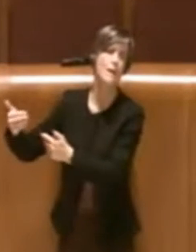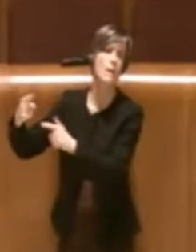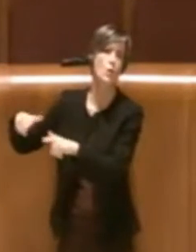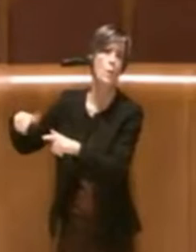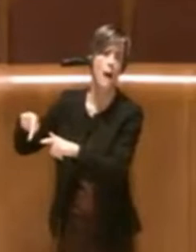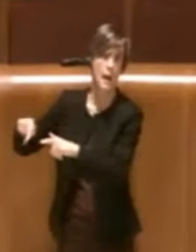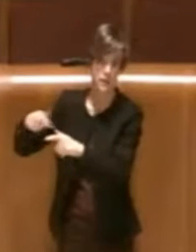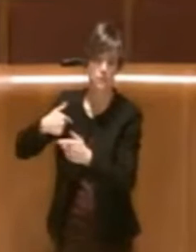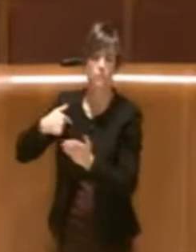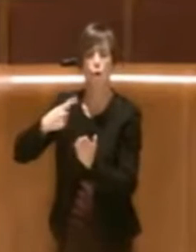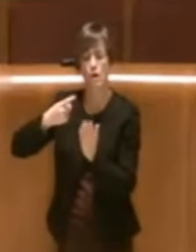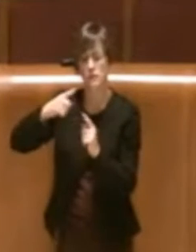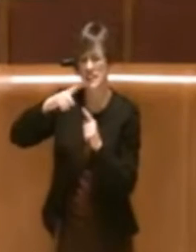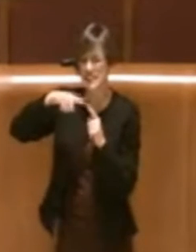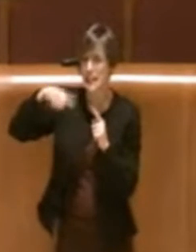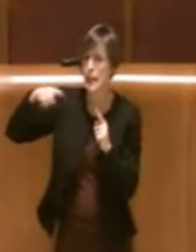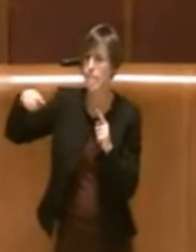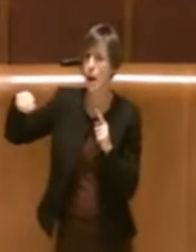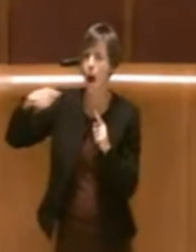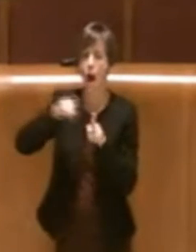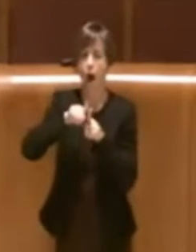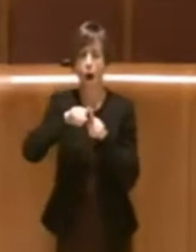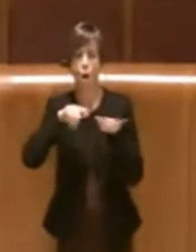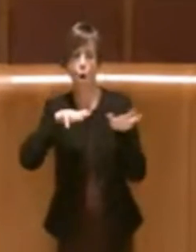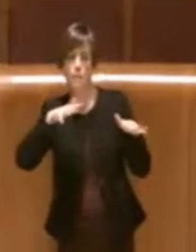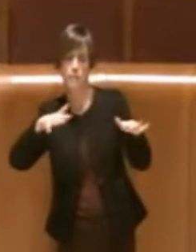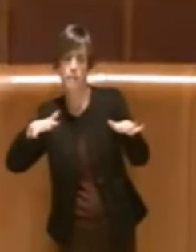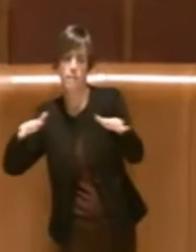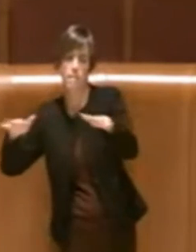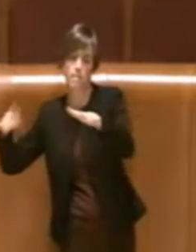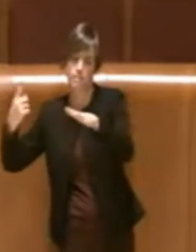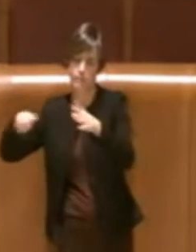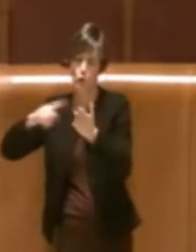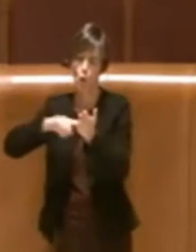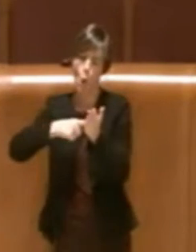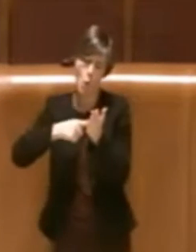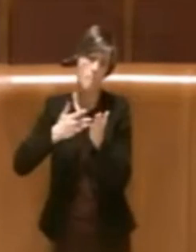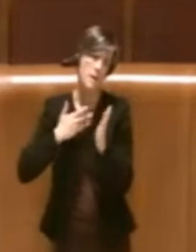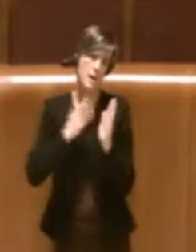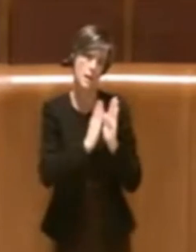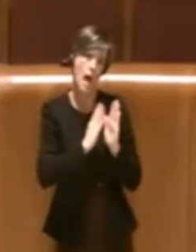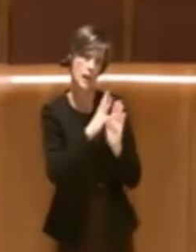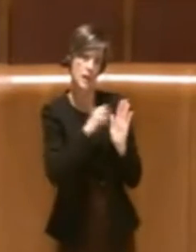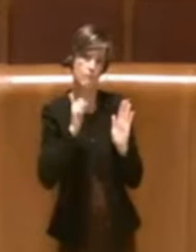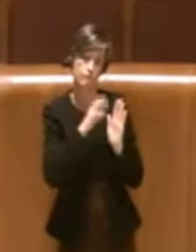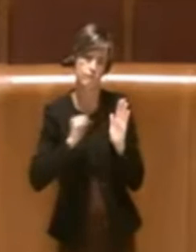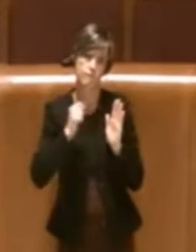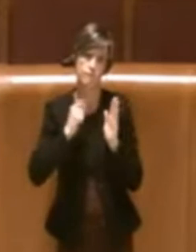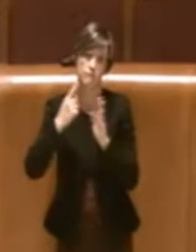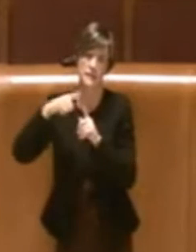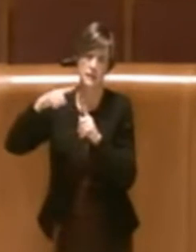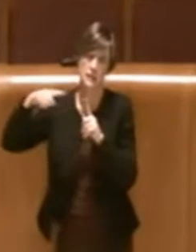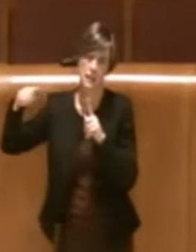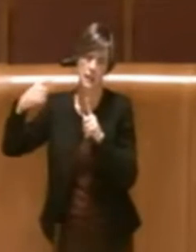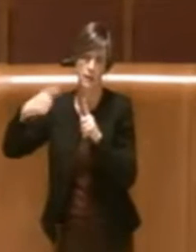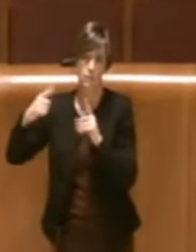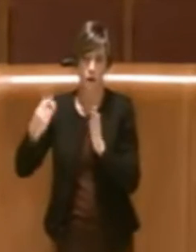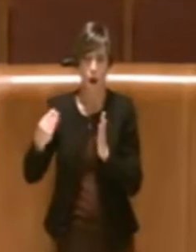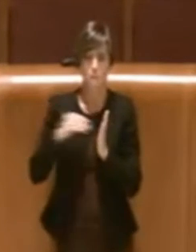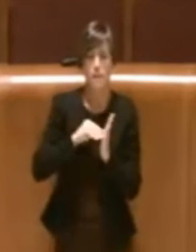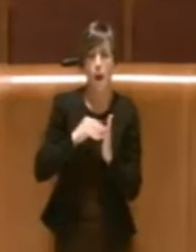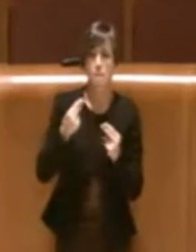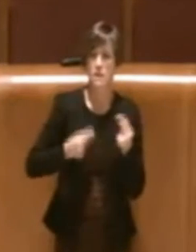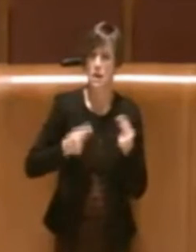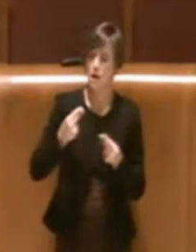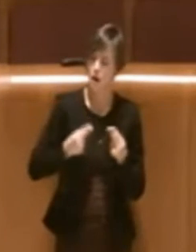sulla base dei documenti che abbiamo negli archivi. Quella stima è stata inserita a bilancio. Quindi è